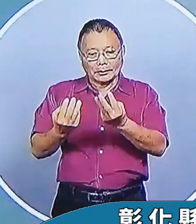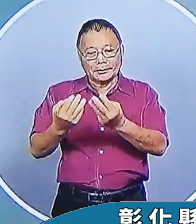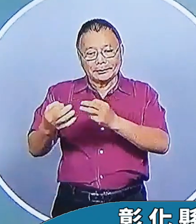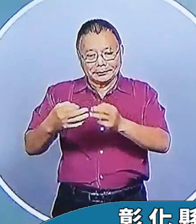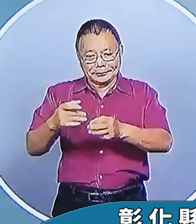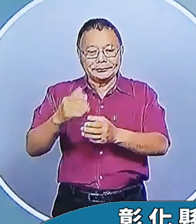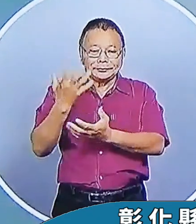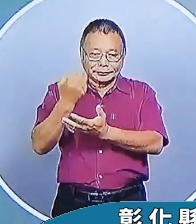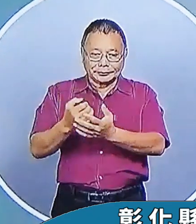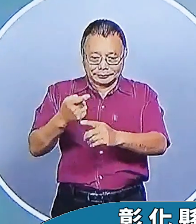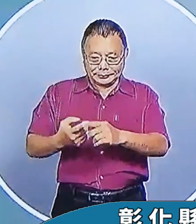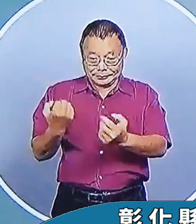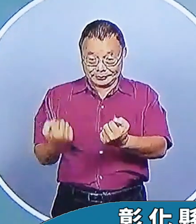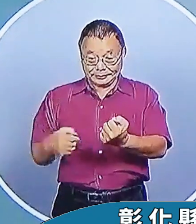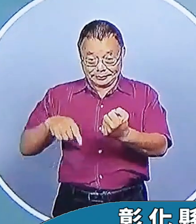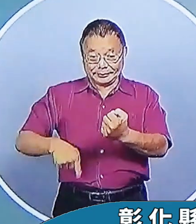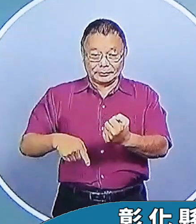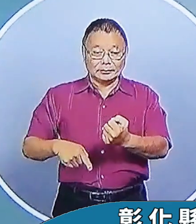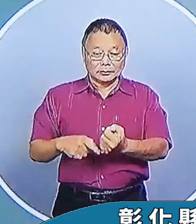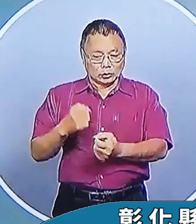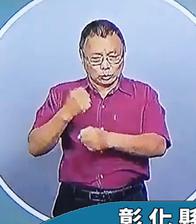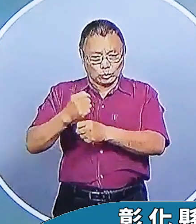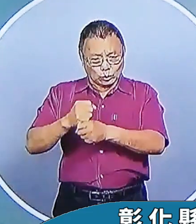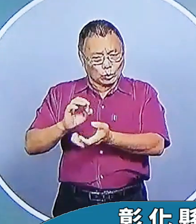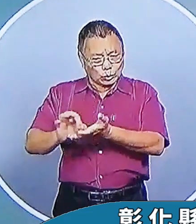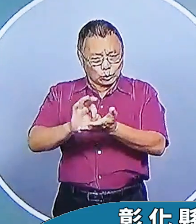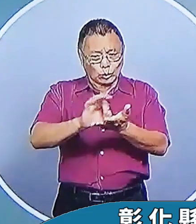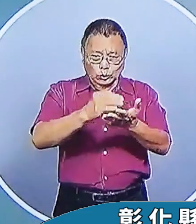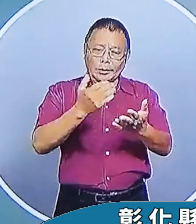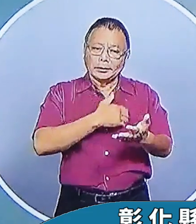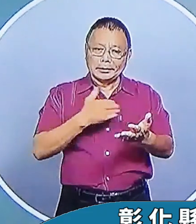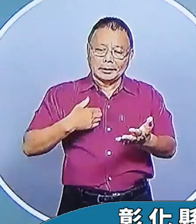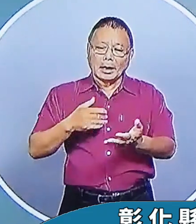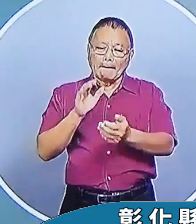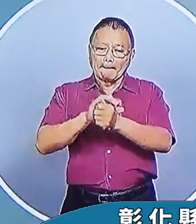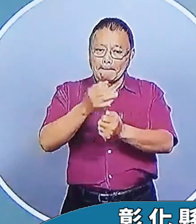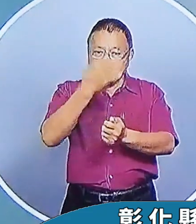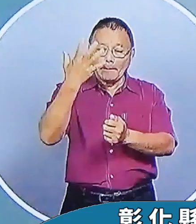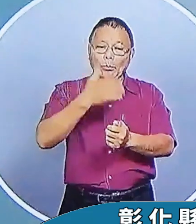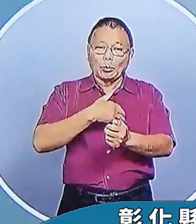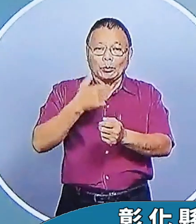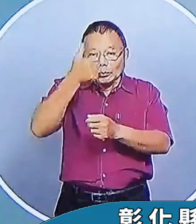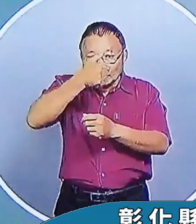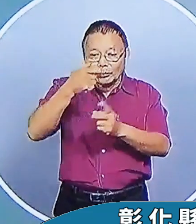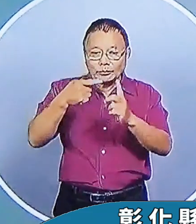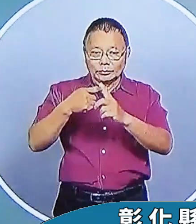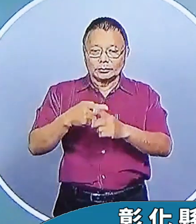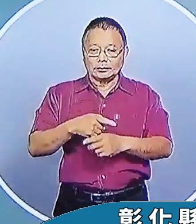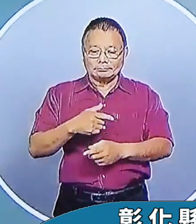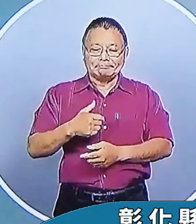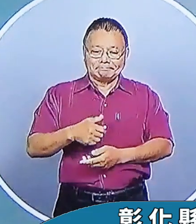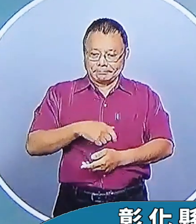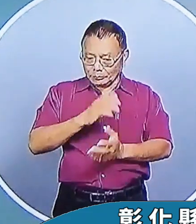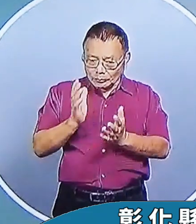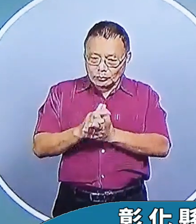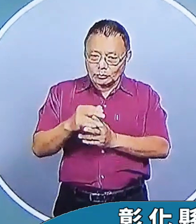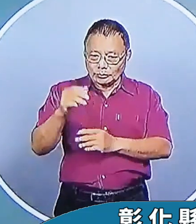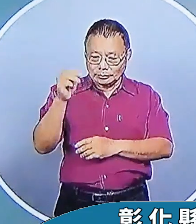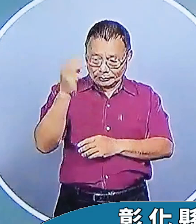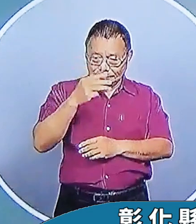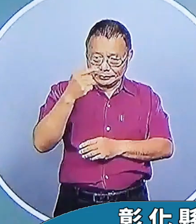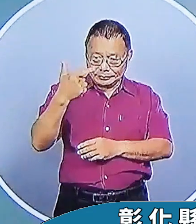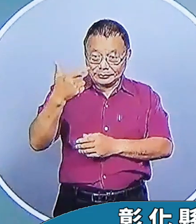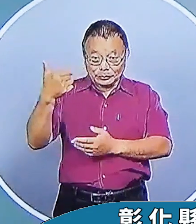在彰化，咱当做就是一项工作，那帮助咱的少年人，和咱的老大人，吼会当得到这个